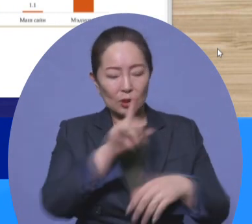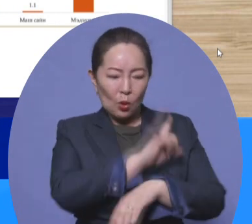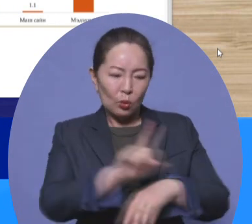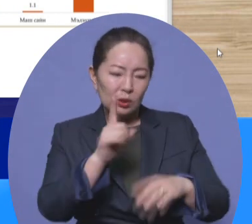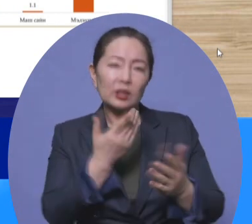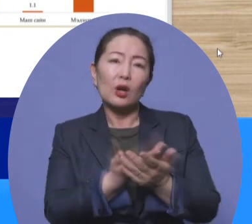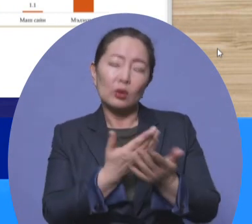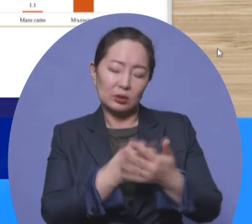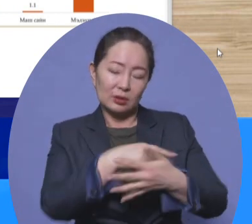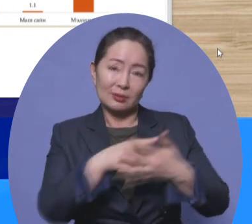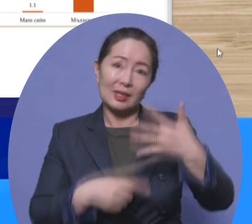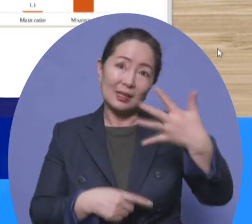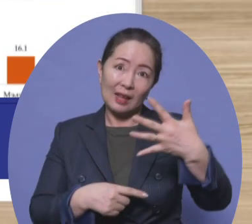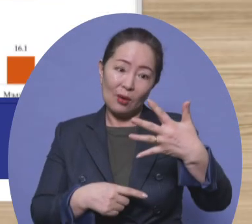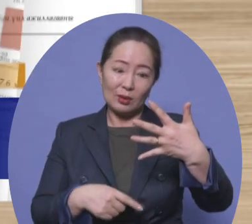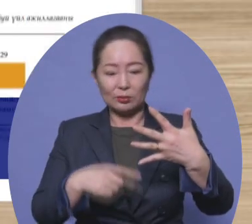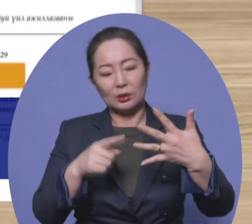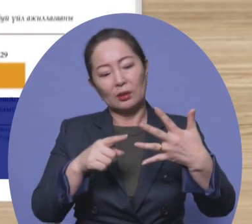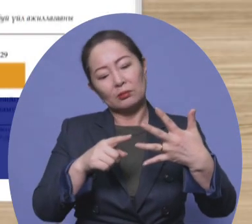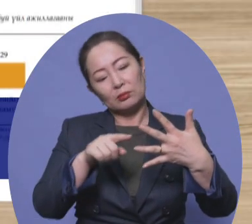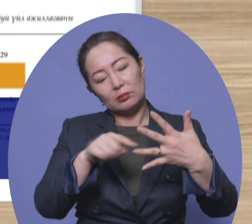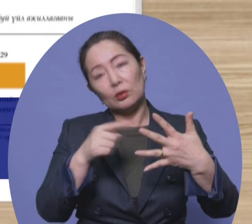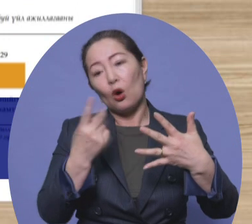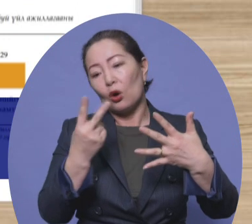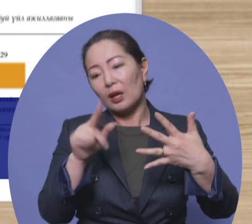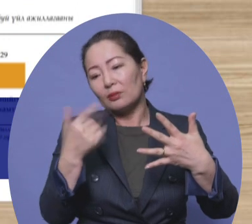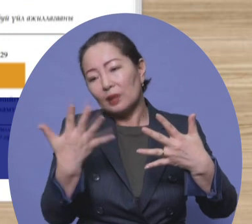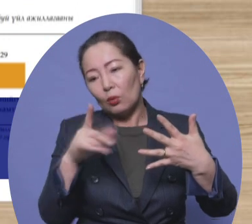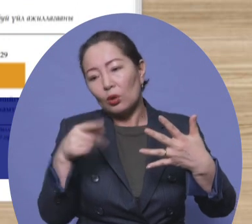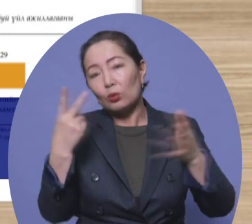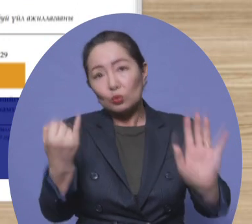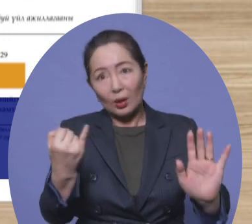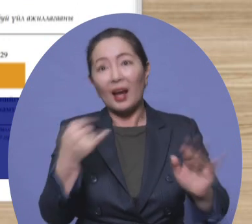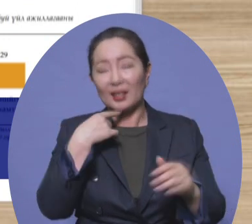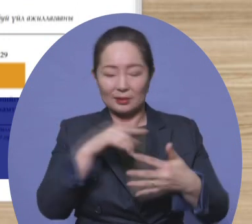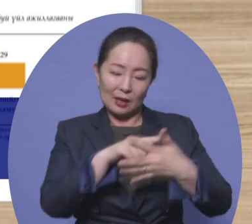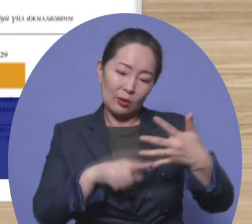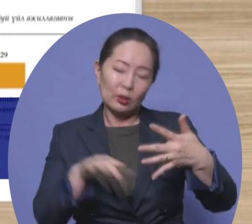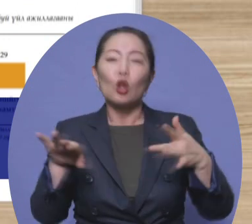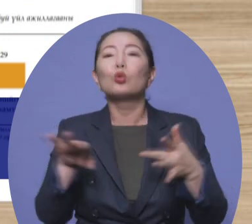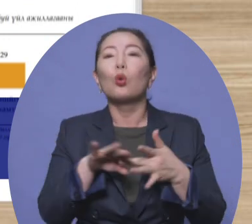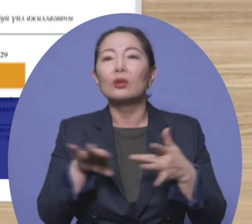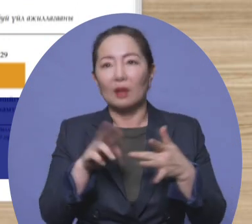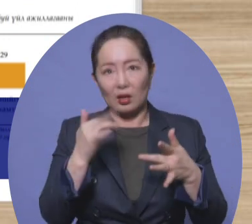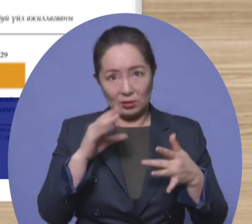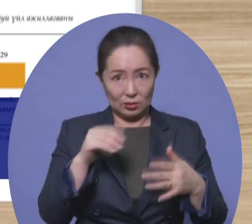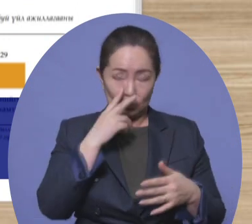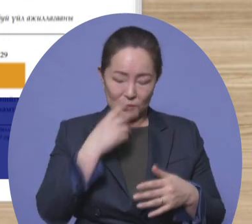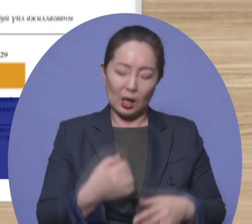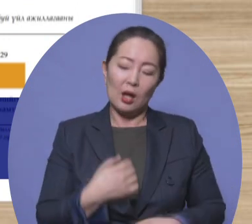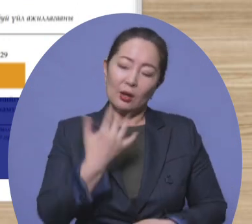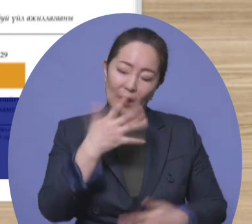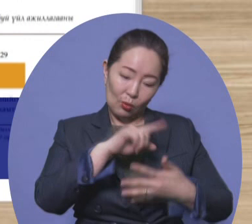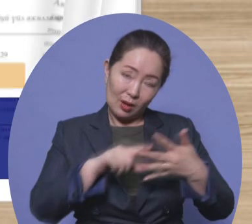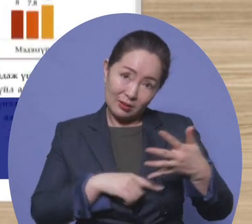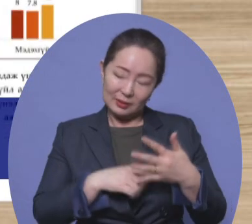ажиллагааг үнэлээч гэж үлэхэд 5 малын системээр үнэлэхэд 2.5-аас 2.6 голчтой үнэлсэн. Тэгэхээр дундаж гэсэн үг байна шүү дээ. 5